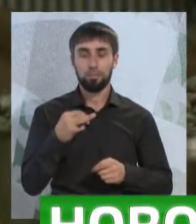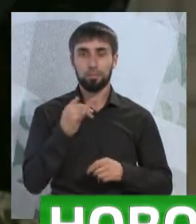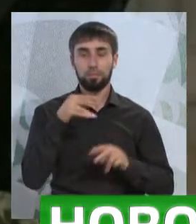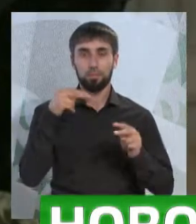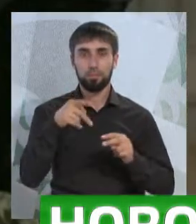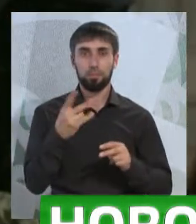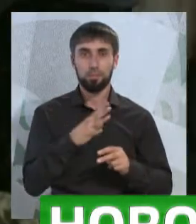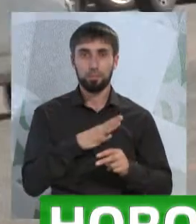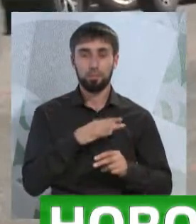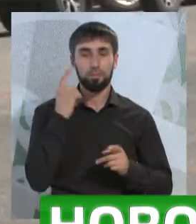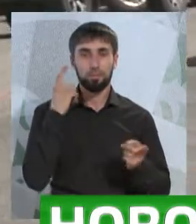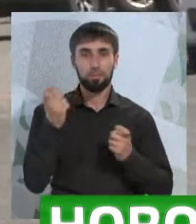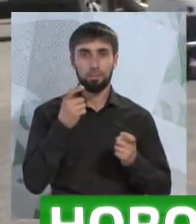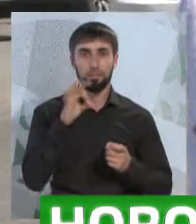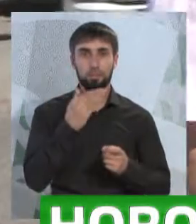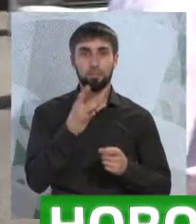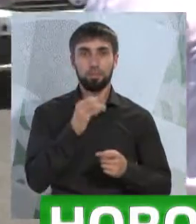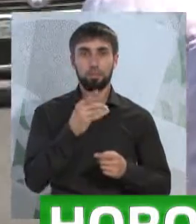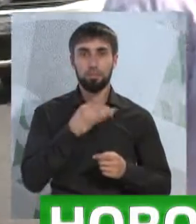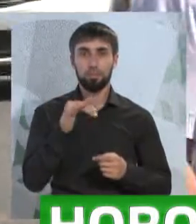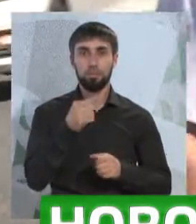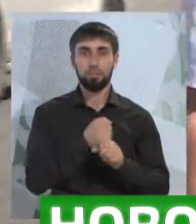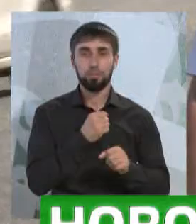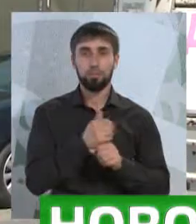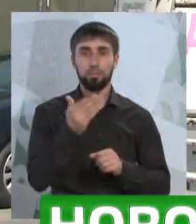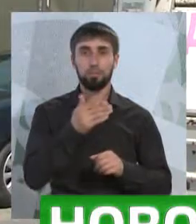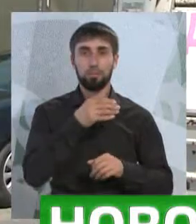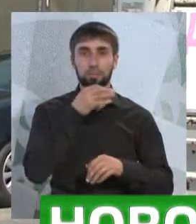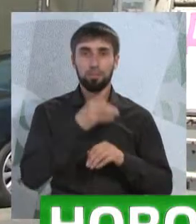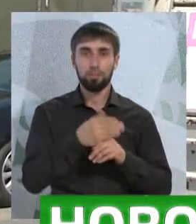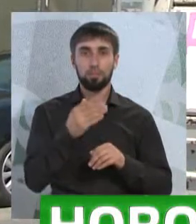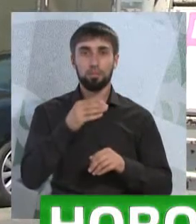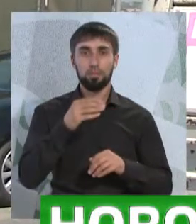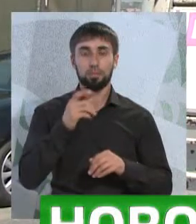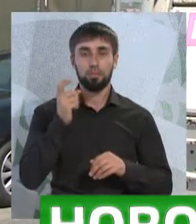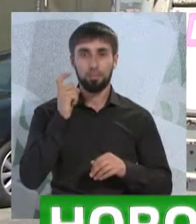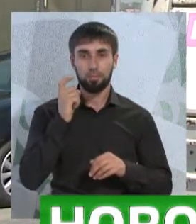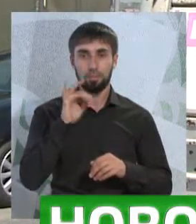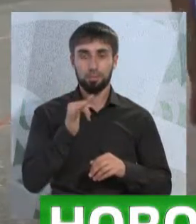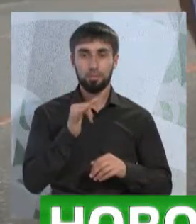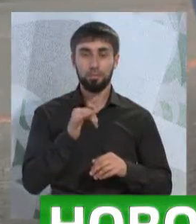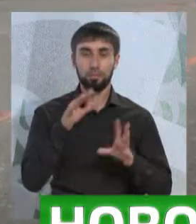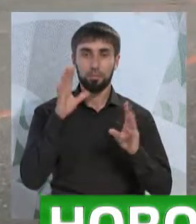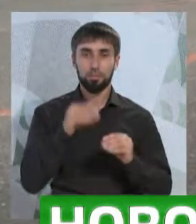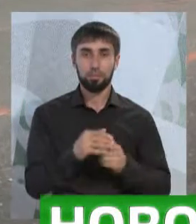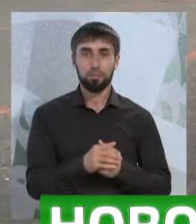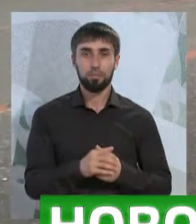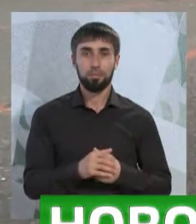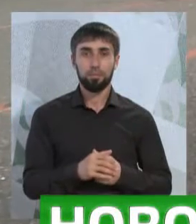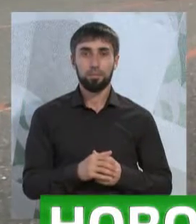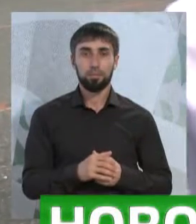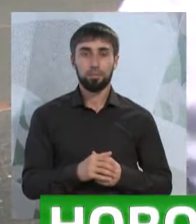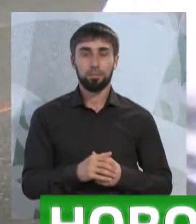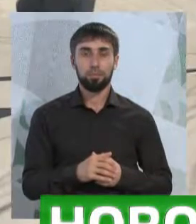должна содержаться информация о реквизитах производителя, владельцах транспорта и груза, а продукция продекларирована в соответствии с